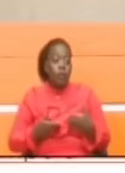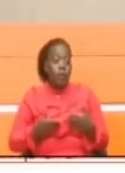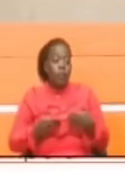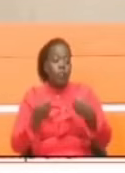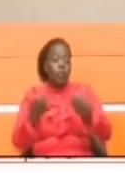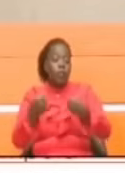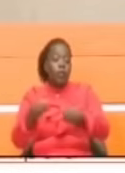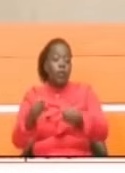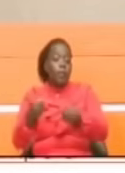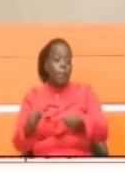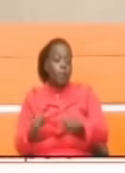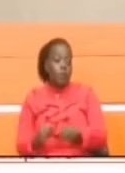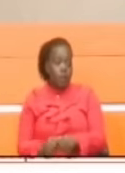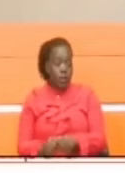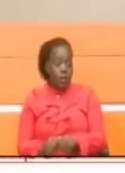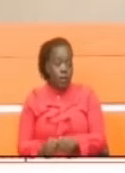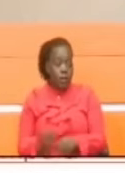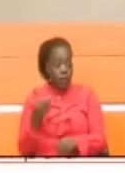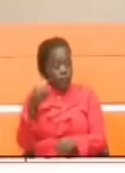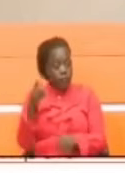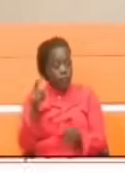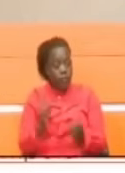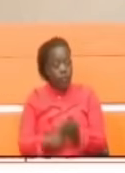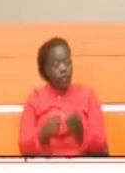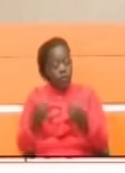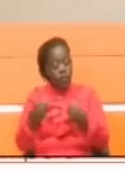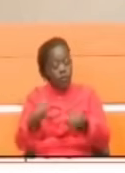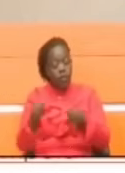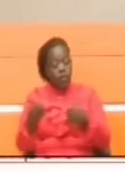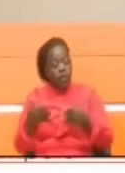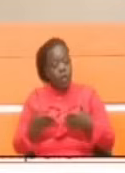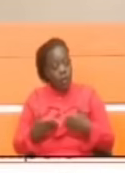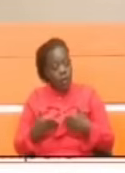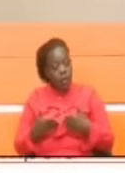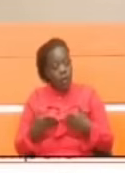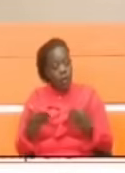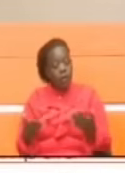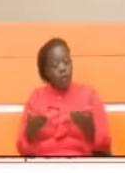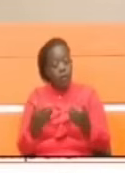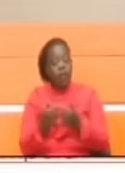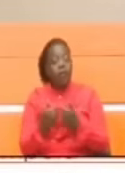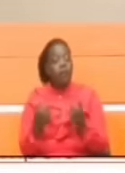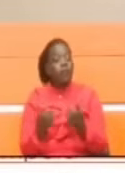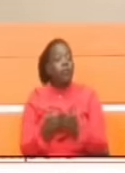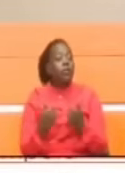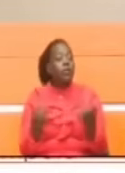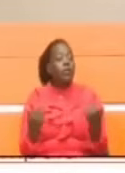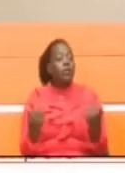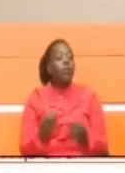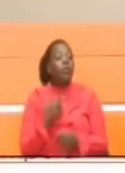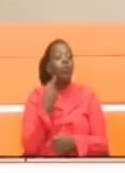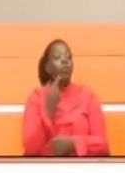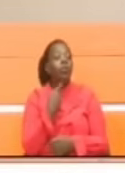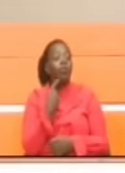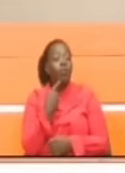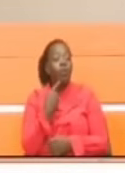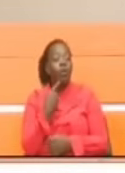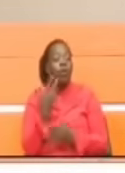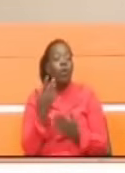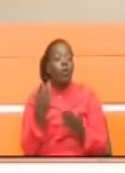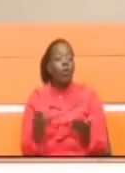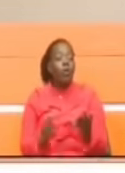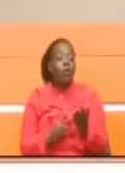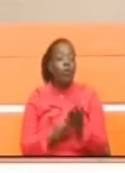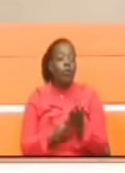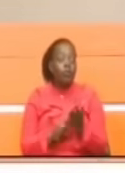eno boka sa tunafuna bananyini pichi baja tubulira bani obabade